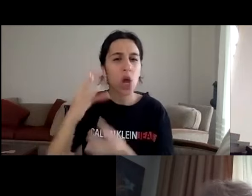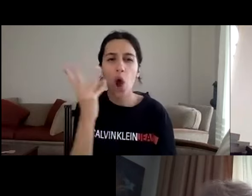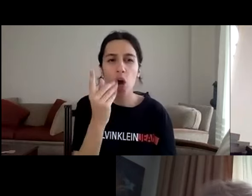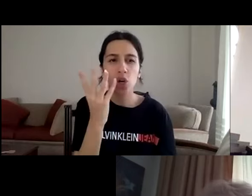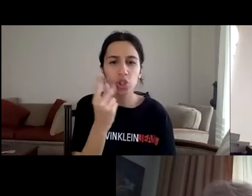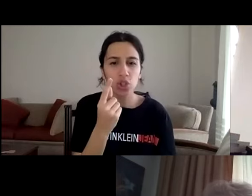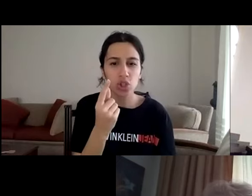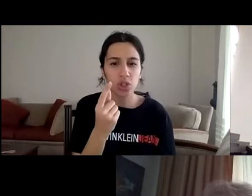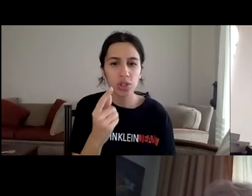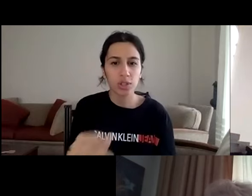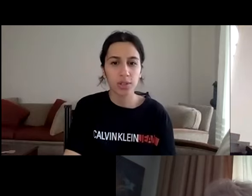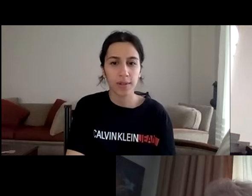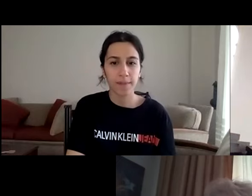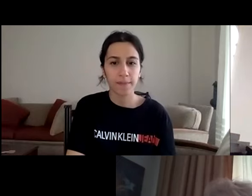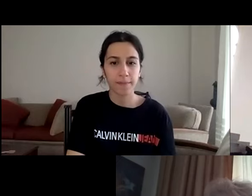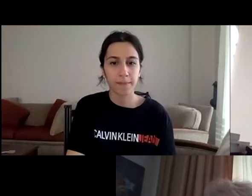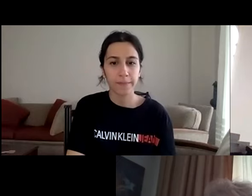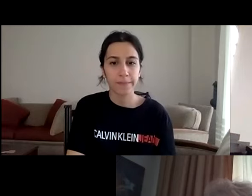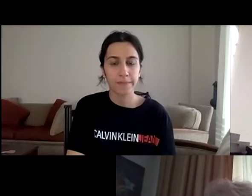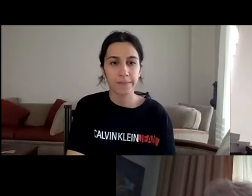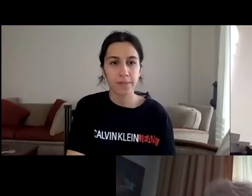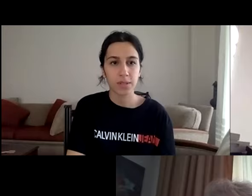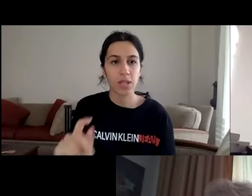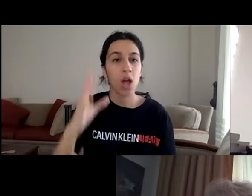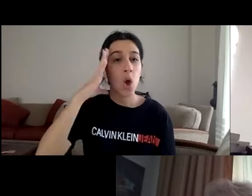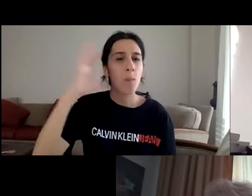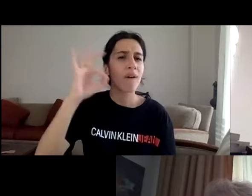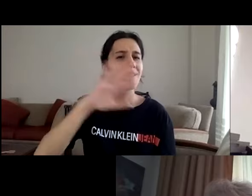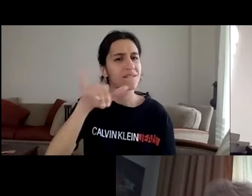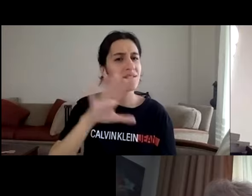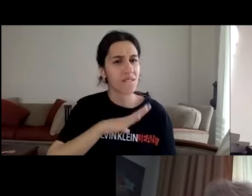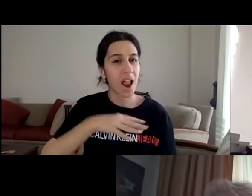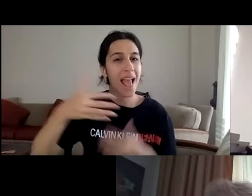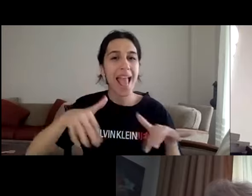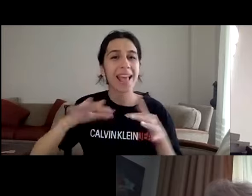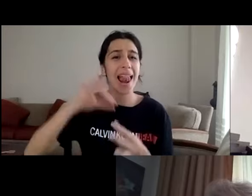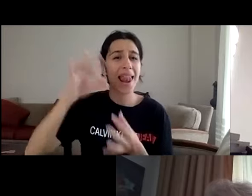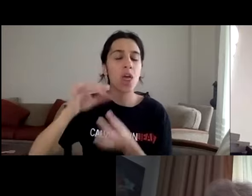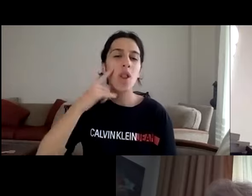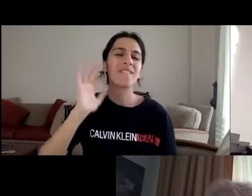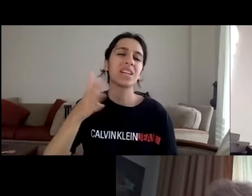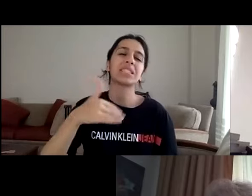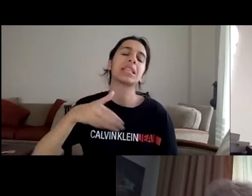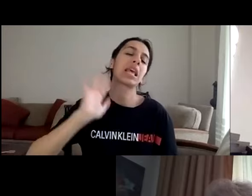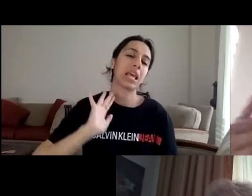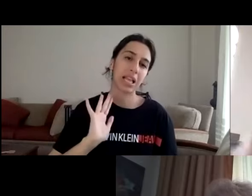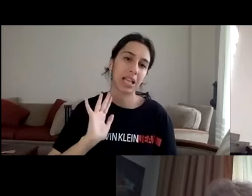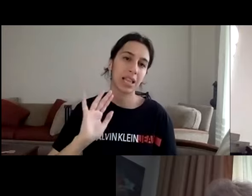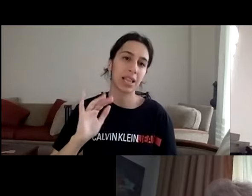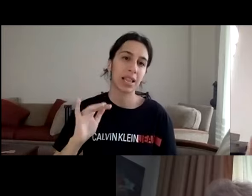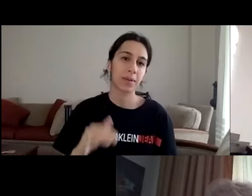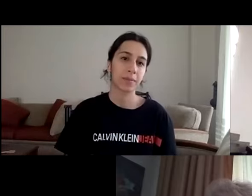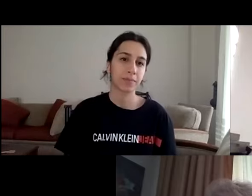yeni mi giriyorlar? Yani tabii burada profesyoneller var. Engelli bireylerin oranı çok fazla değil hocam. İşte ben biraz daha